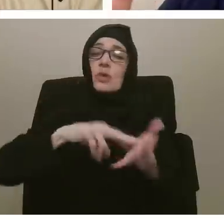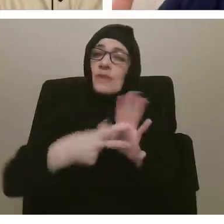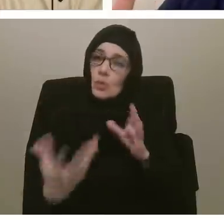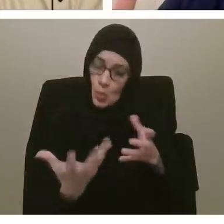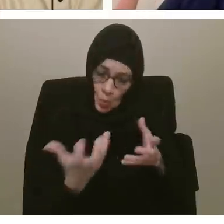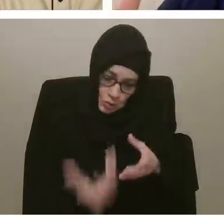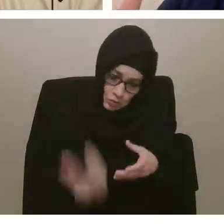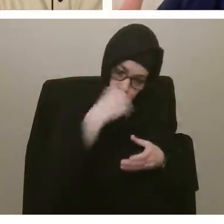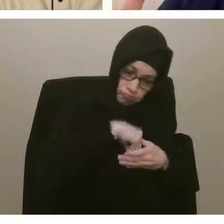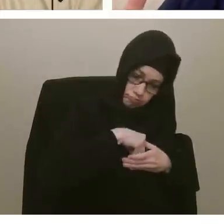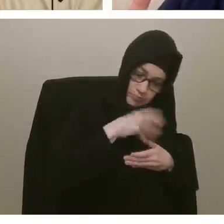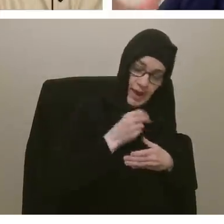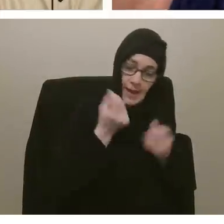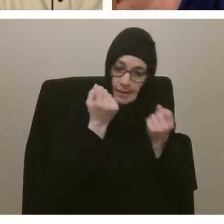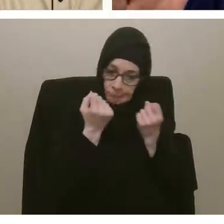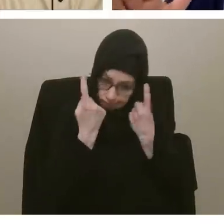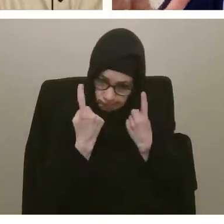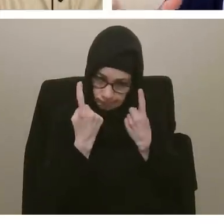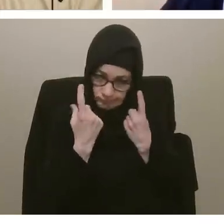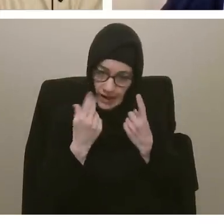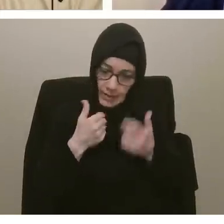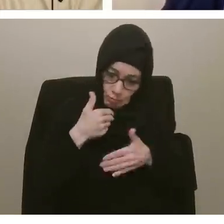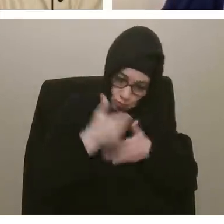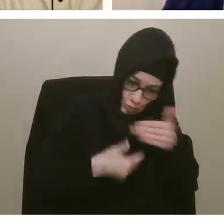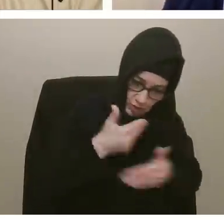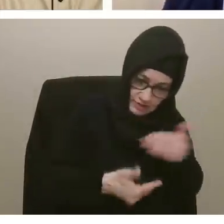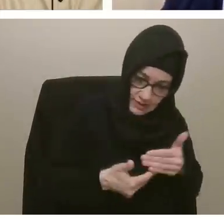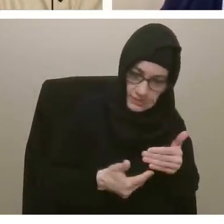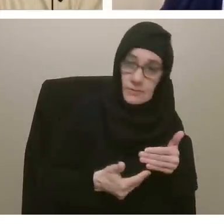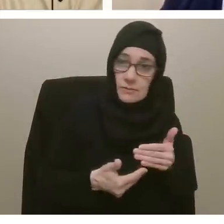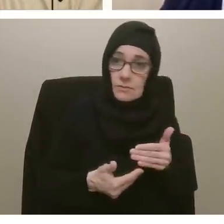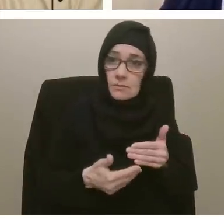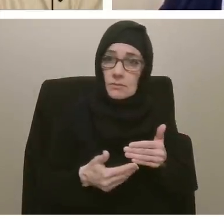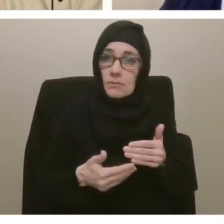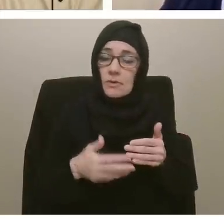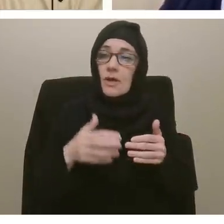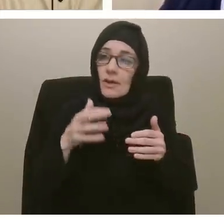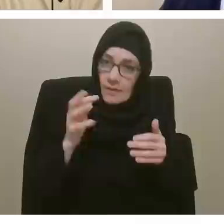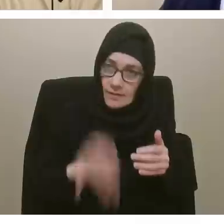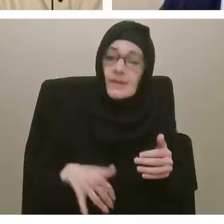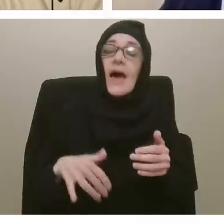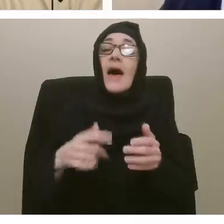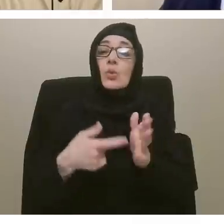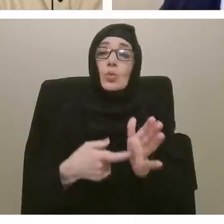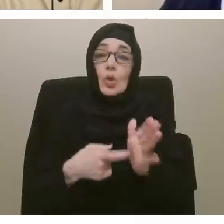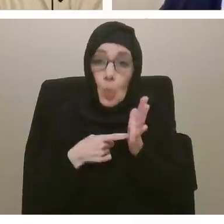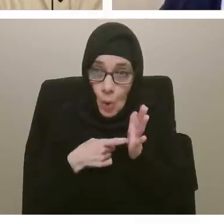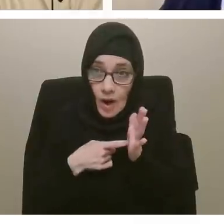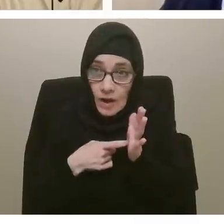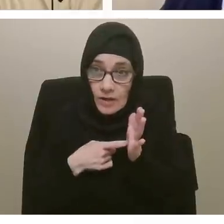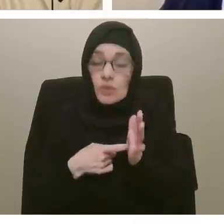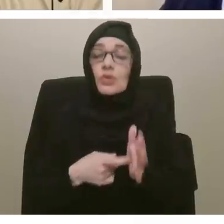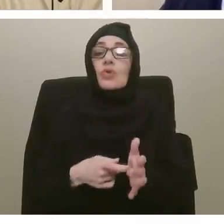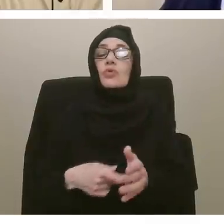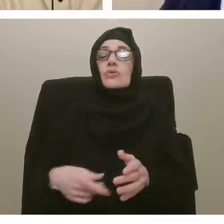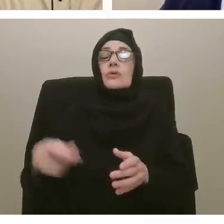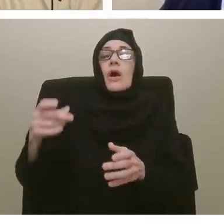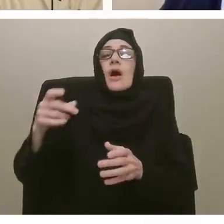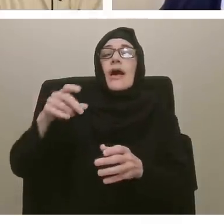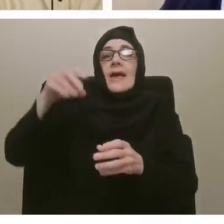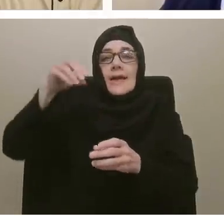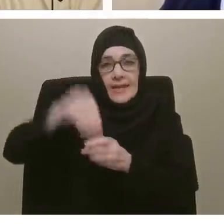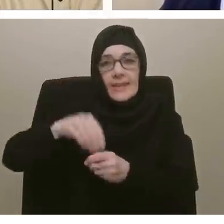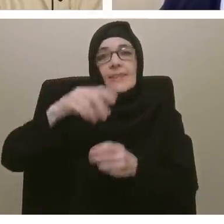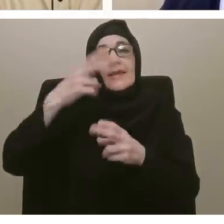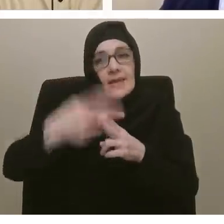and process, then it categorically requires بِسْمِ رَبِّكَ الَّذِي خَلَقَ. In the name